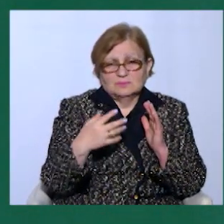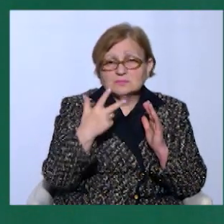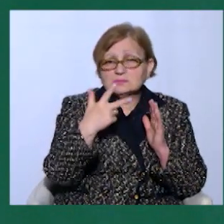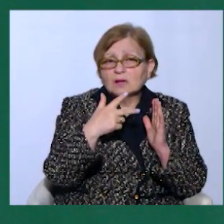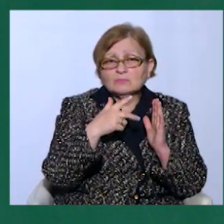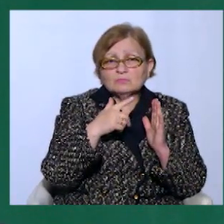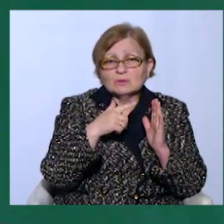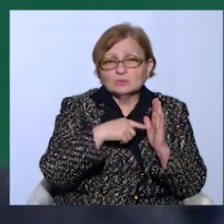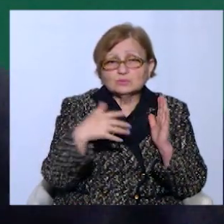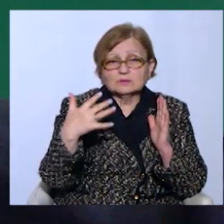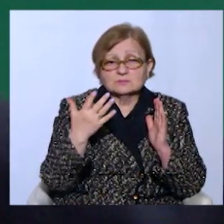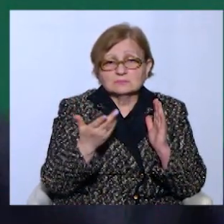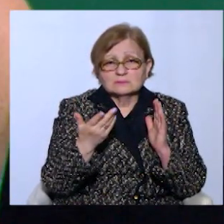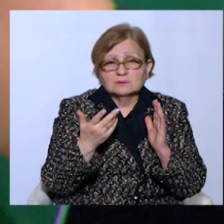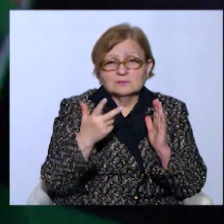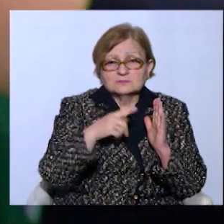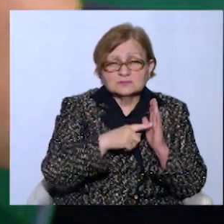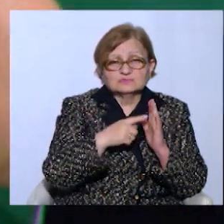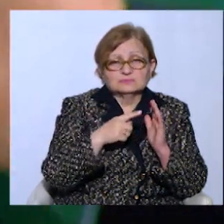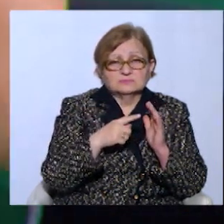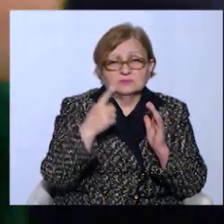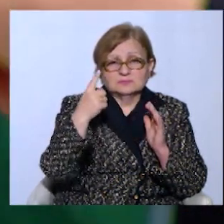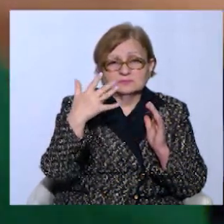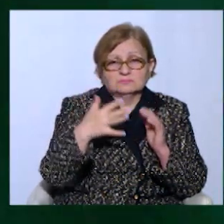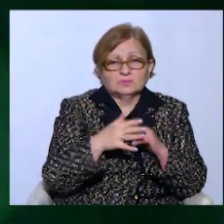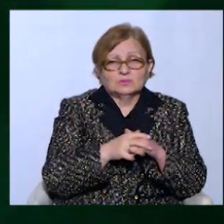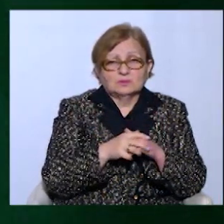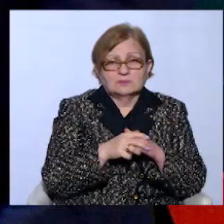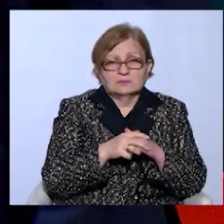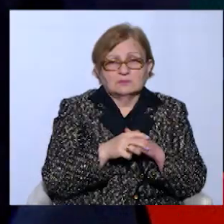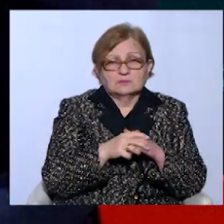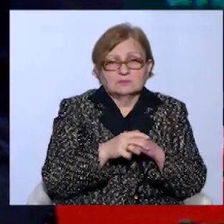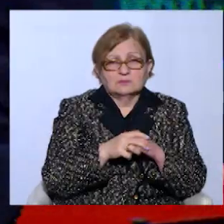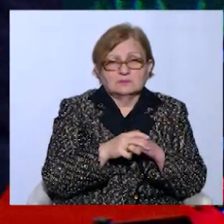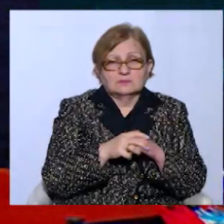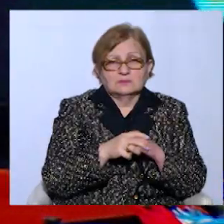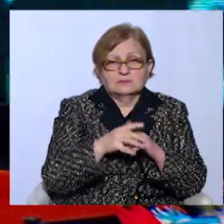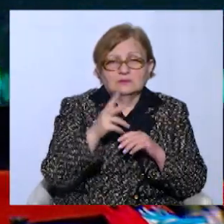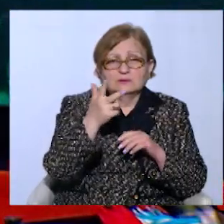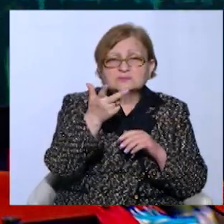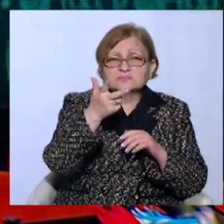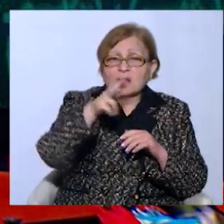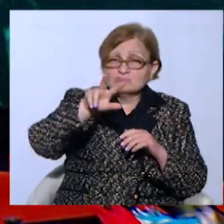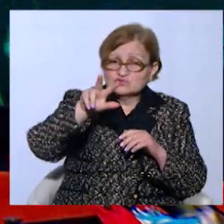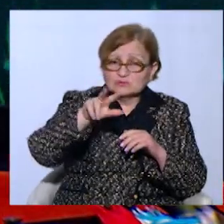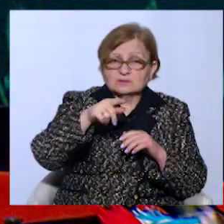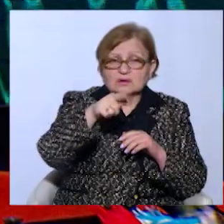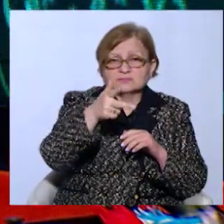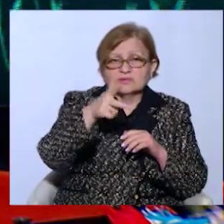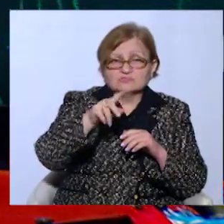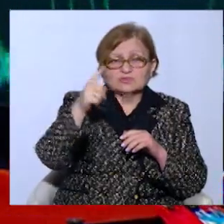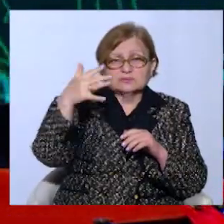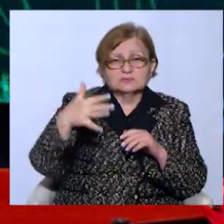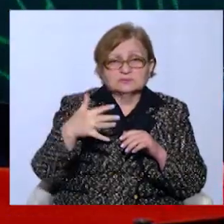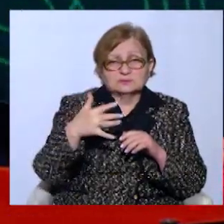რა არის? 3-ჯერ 1/5. აქ არის 3-ჯერ 1/4. აქაც 3-ჯერ